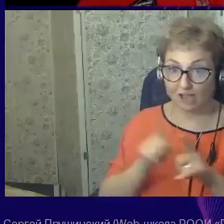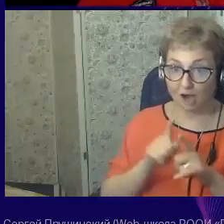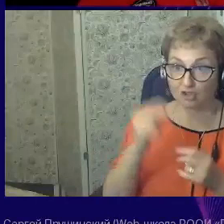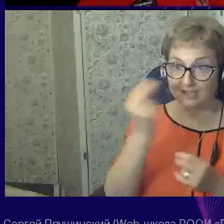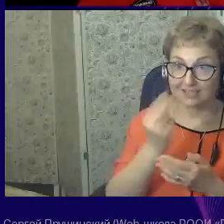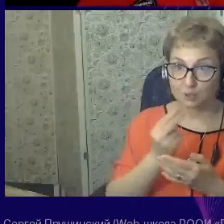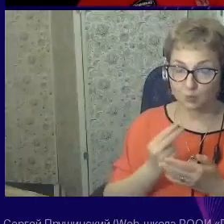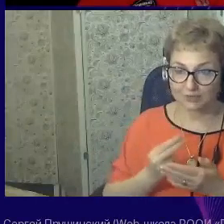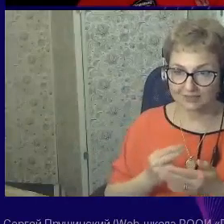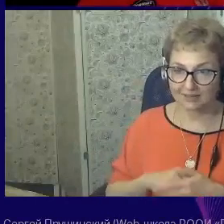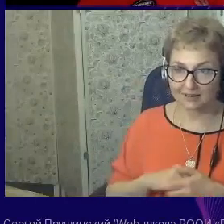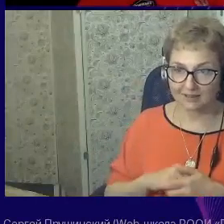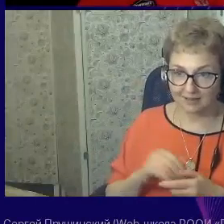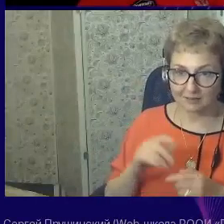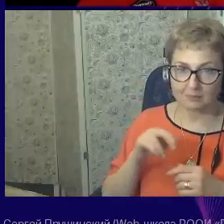и